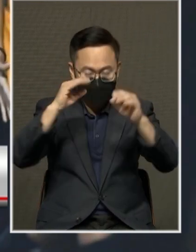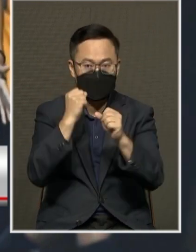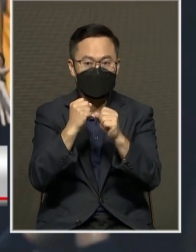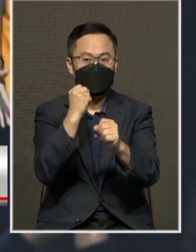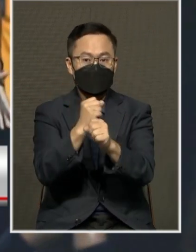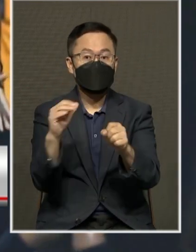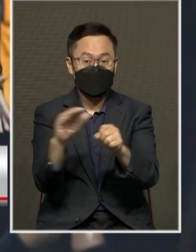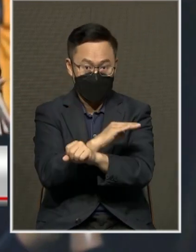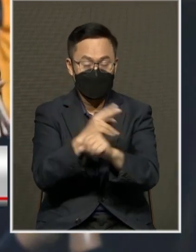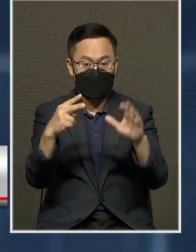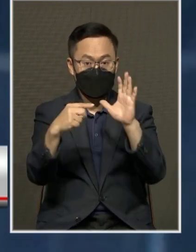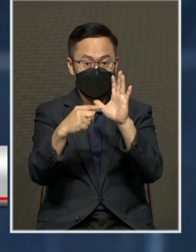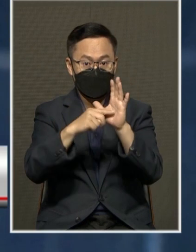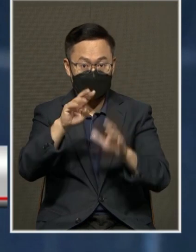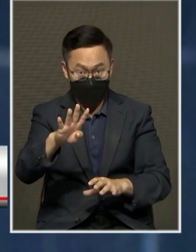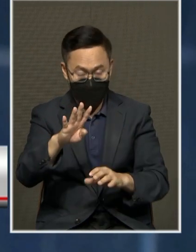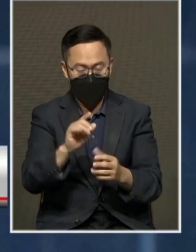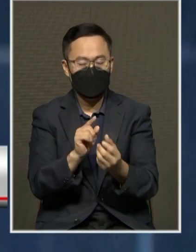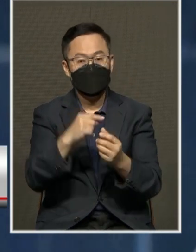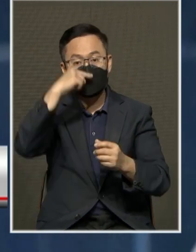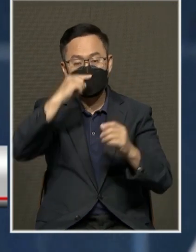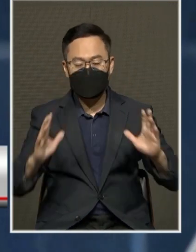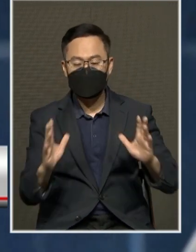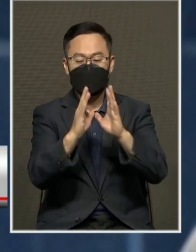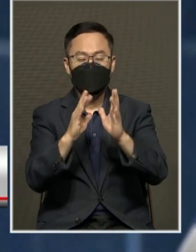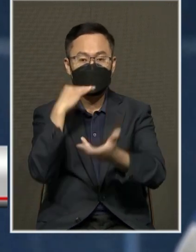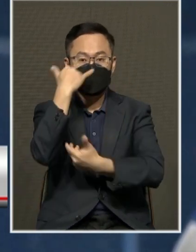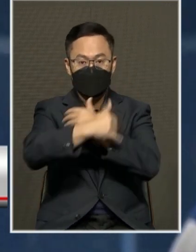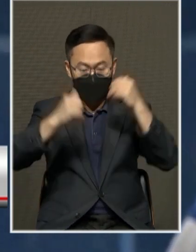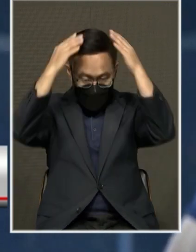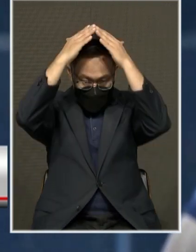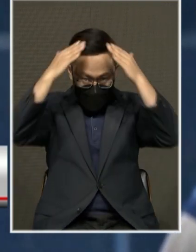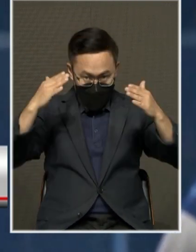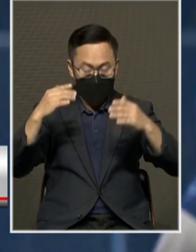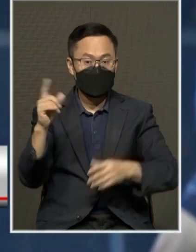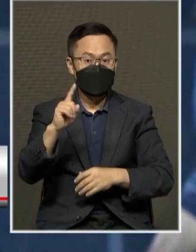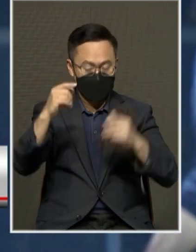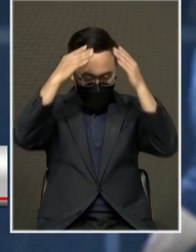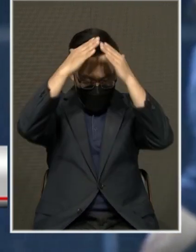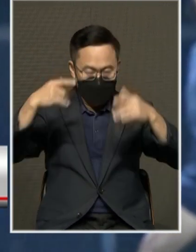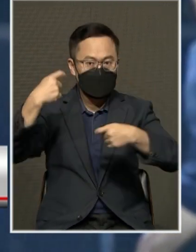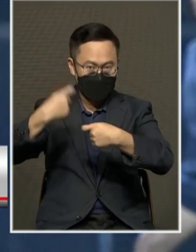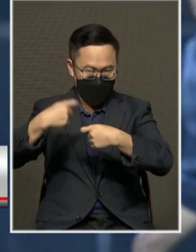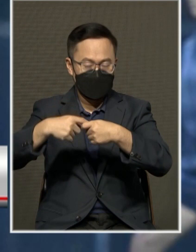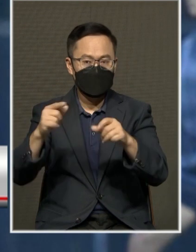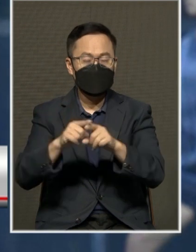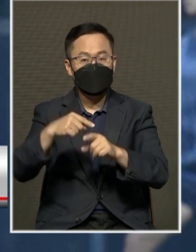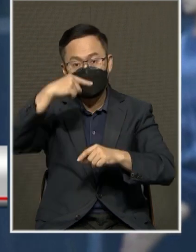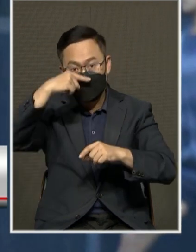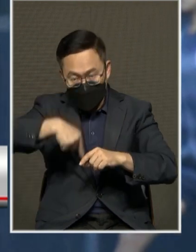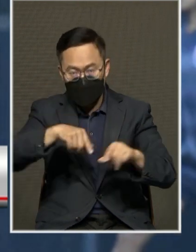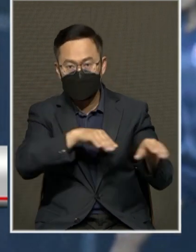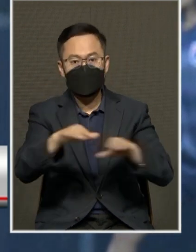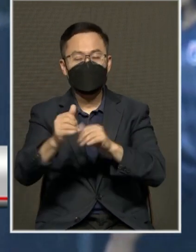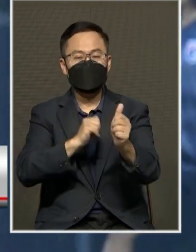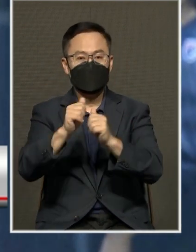ไปเนี่ยเจอเวียดนามมันเป็นเกมที่ยากเพราะว่าเป็นทีมที่เล่นหนักแล้วเคลื่อนที่เร็วแต่ก็เตรียมความพร้อมเพื่อที่จะสู้กับเวียดนามอยู่แล้วนะครับเป้